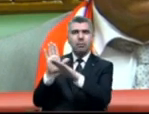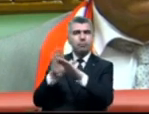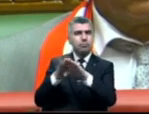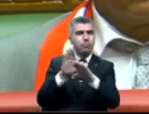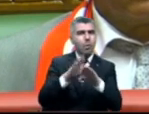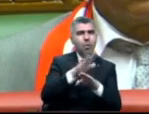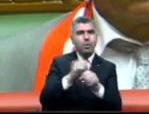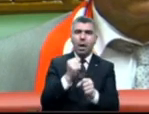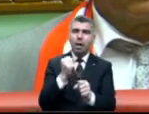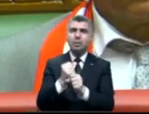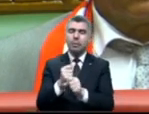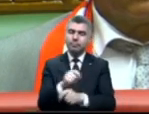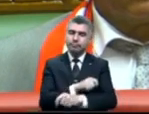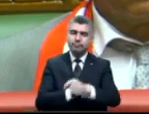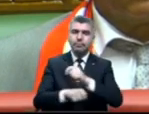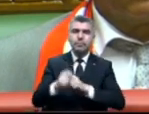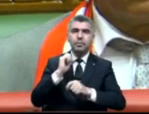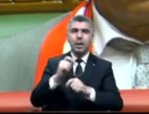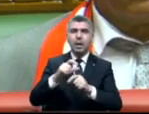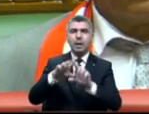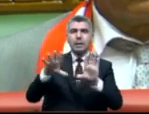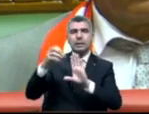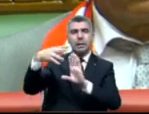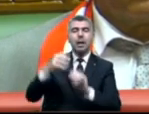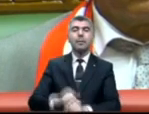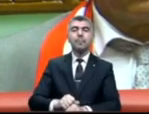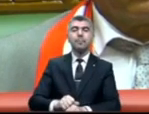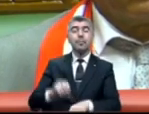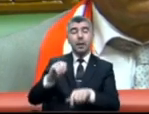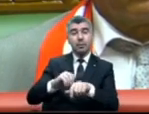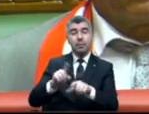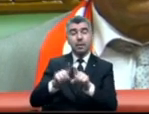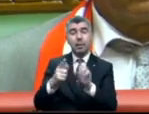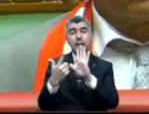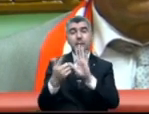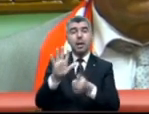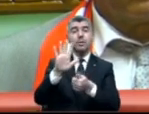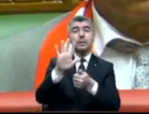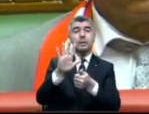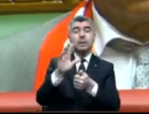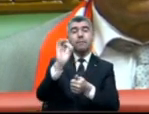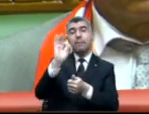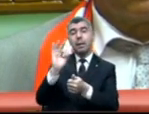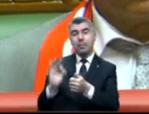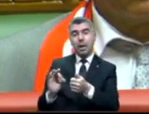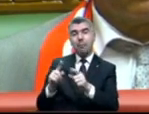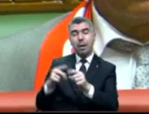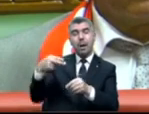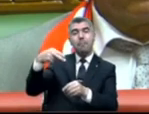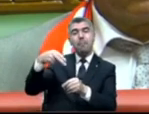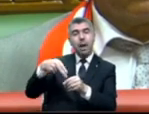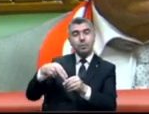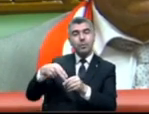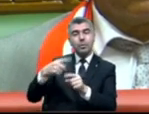ضرورة أساسية من أجل تعزيز الأمن الطاقي بالمغرب، فهي قادرة على توفير 67% من حاجيات المغرب من المواد النفطية